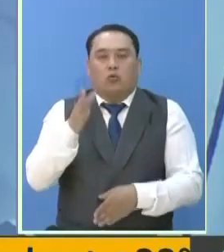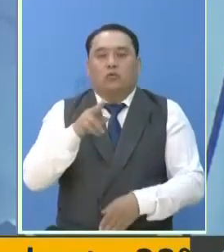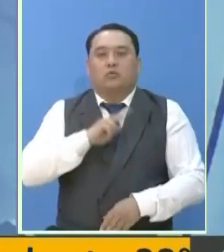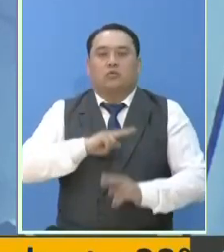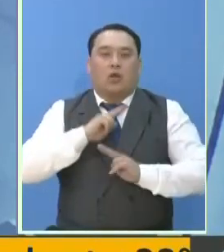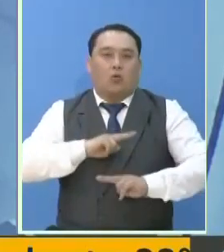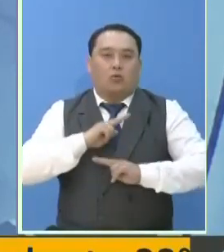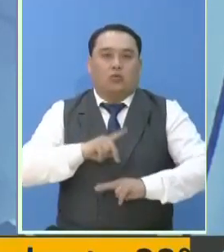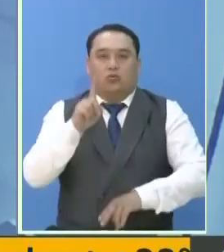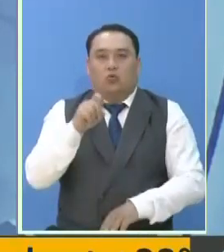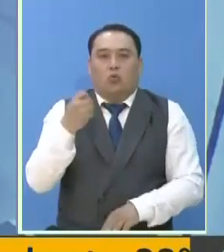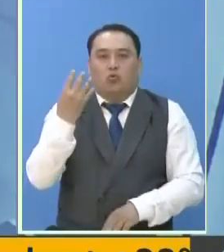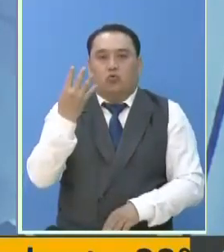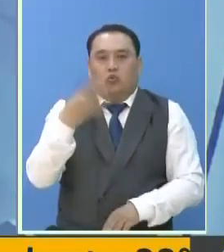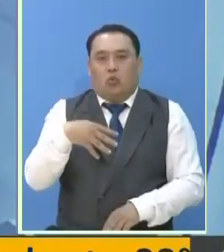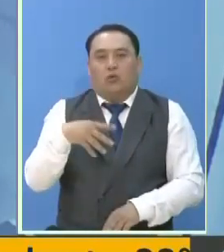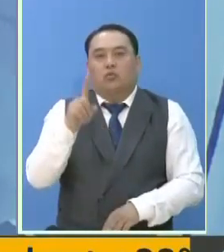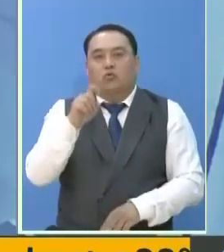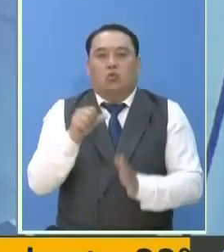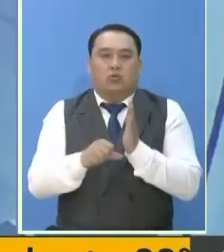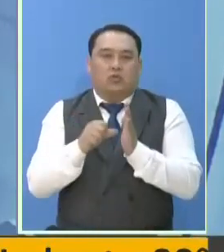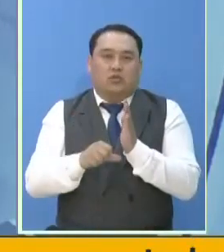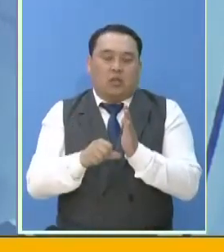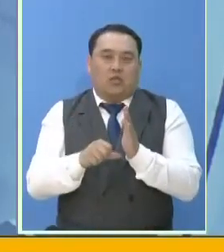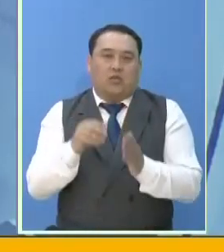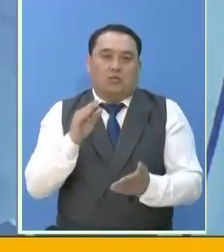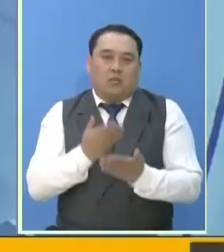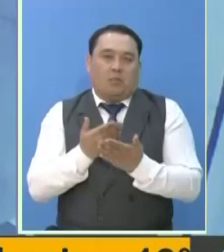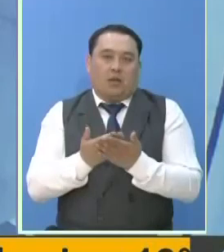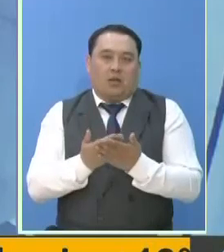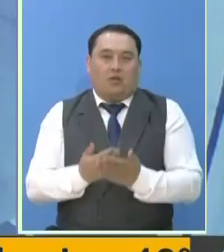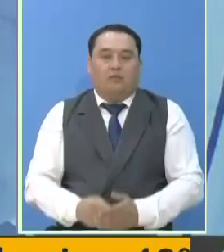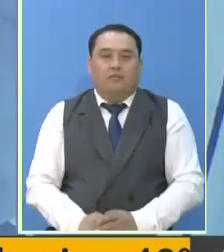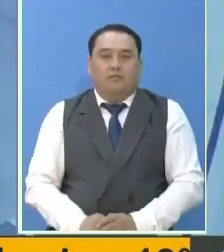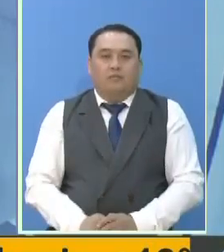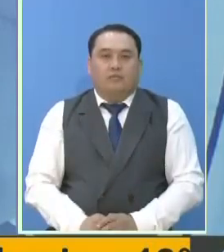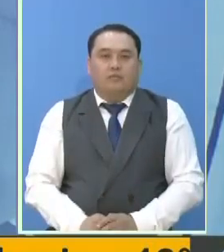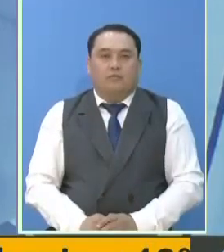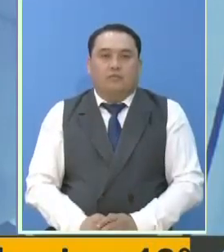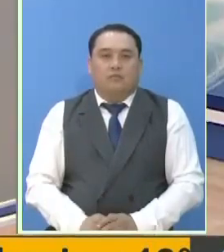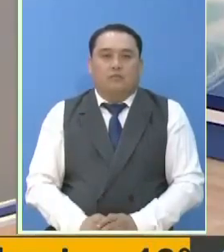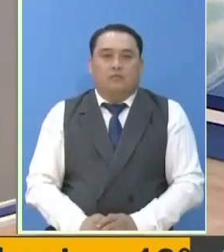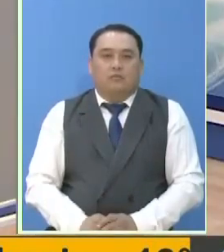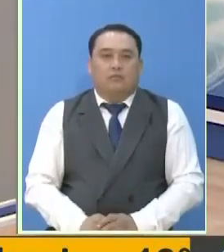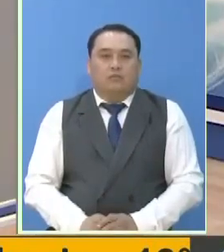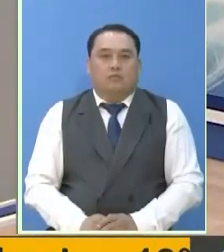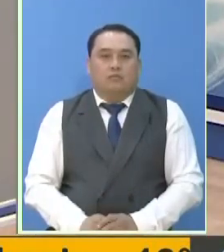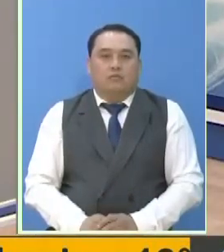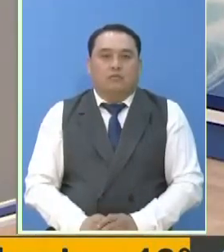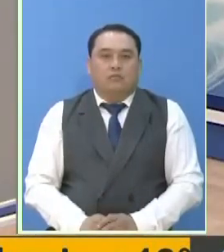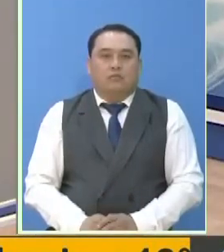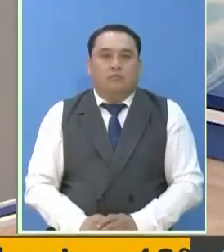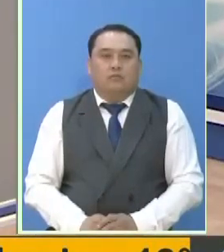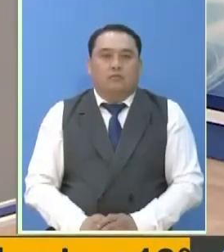сотрудники, это от 140 до 160 тысяч. Где-то так, в таком вот районе колеблется. То есть достаточно неплохая заработная плата, плюс